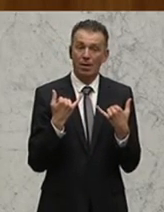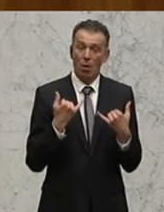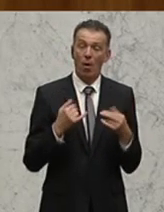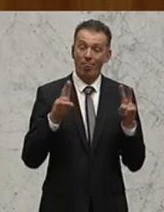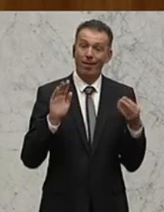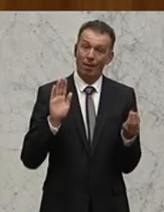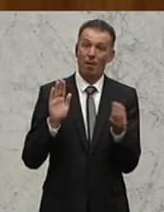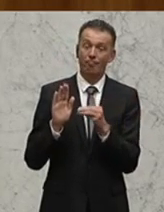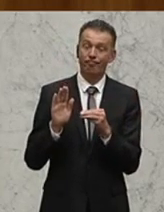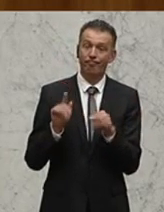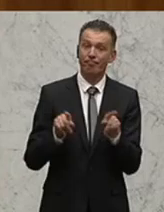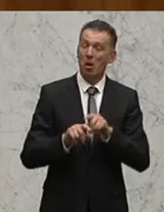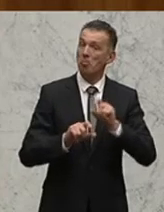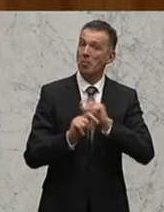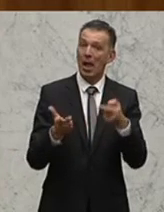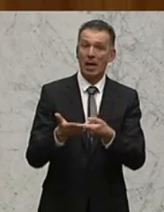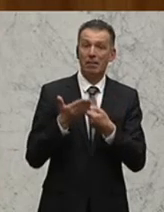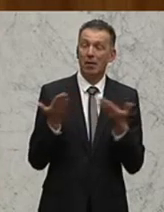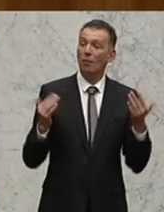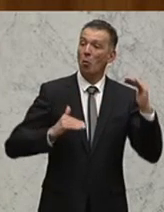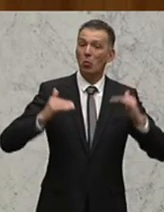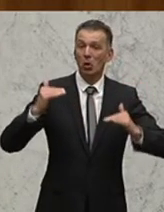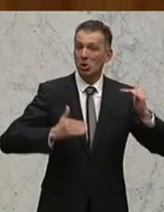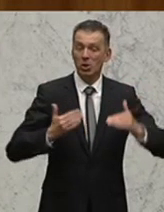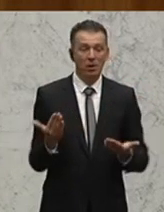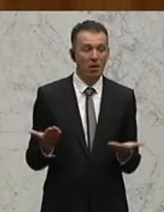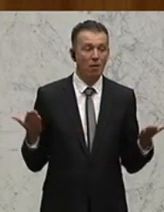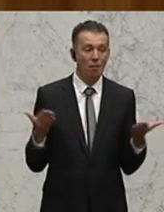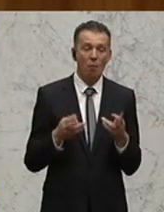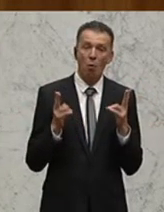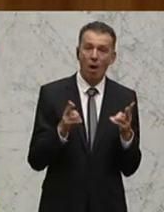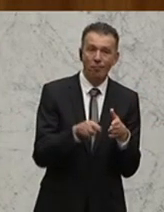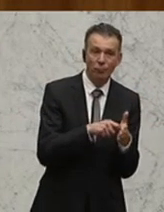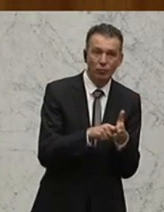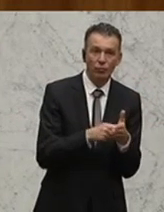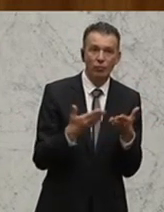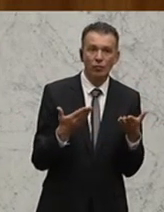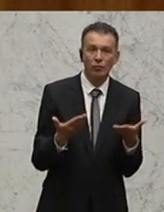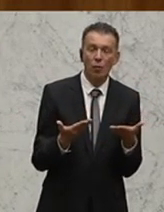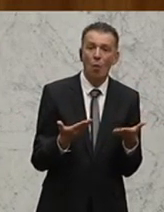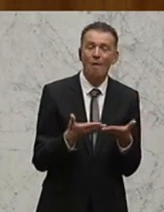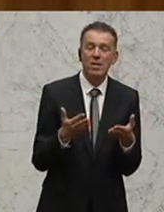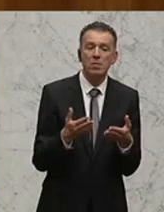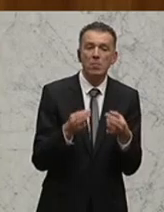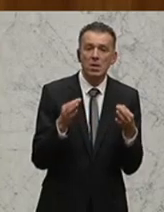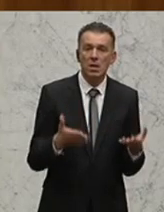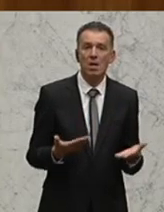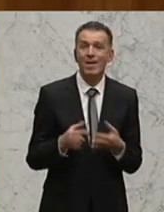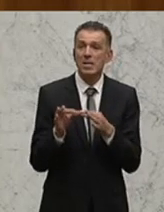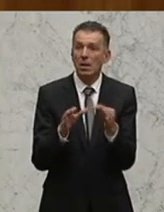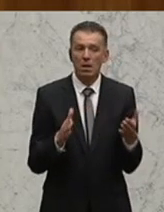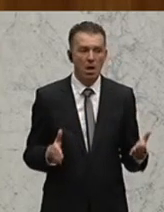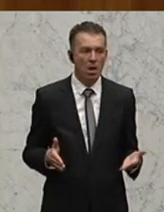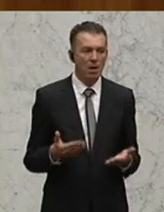auch die Unterschiede klar herausgearbeitet, wo man einen Hebel ansetzen kann, wo was geschieht, was getan wird, was alles eigentlich